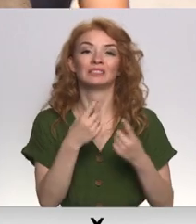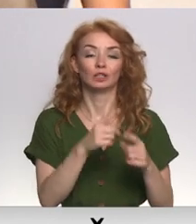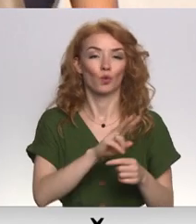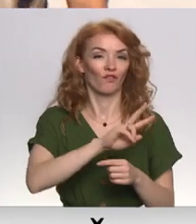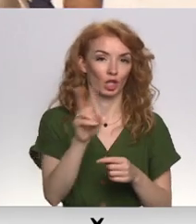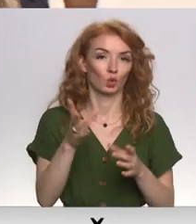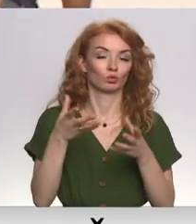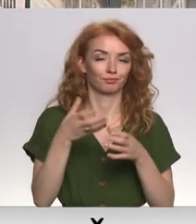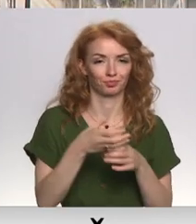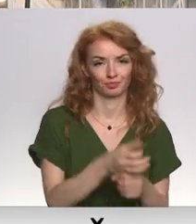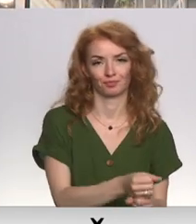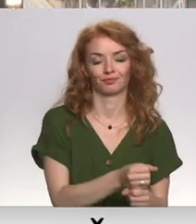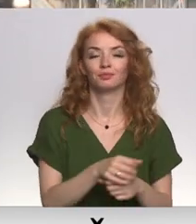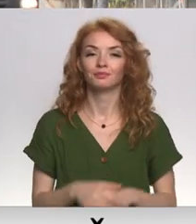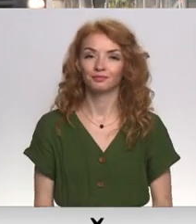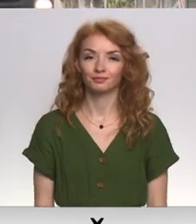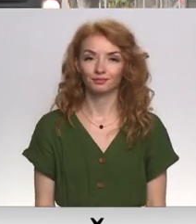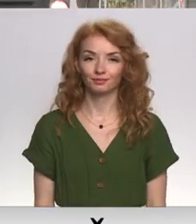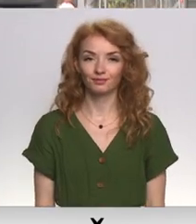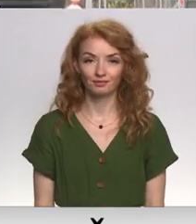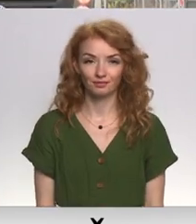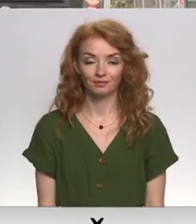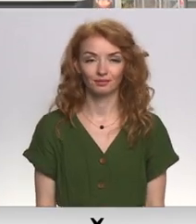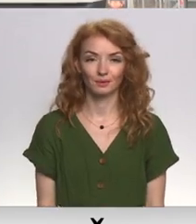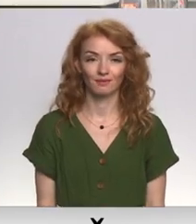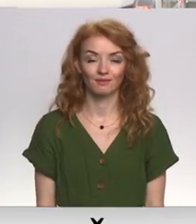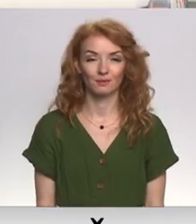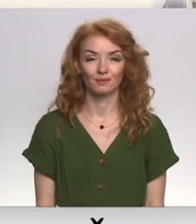rokām pārnesam infekciju. Izplatību. Aikīns Incivants, Latvijas televīzija.